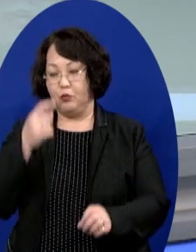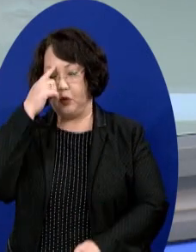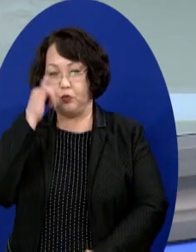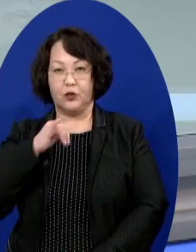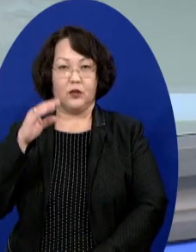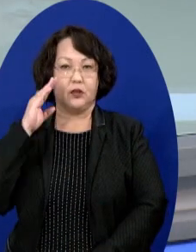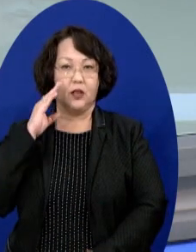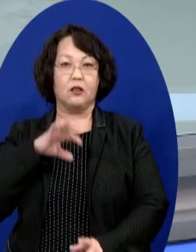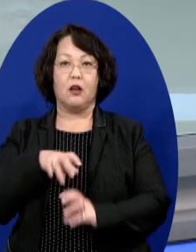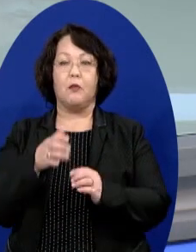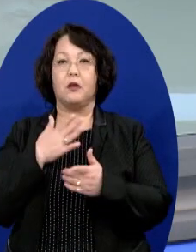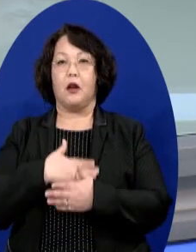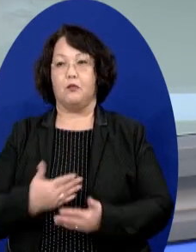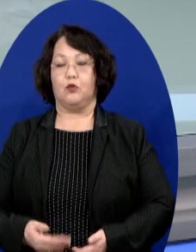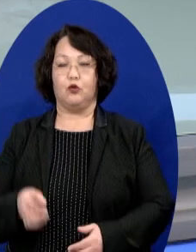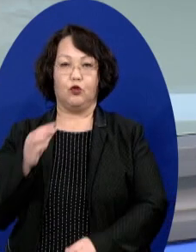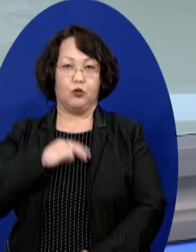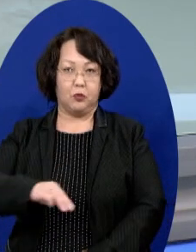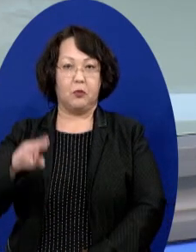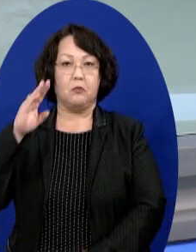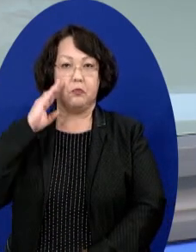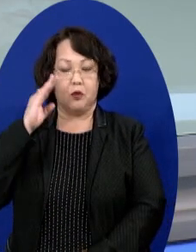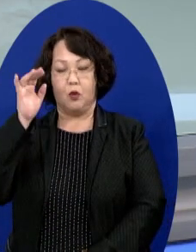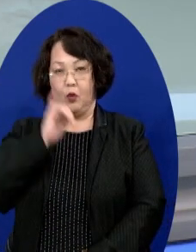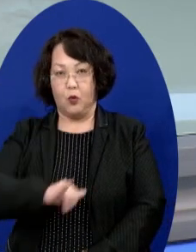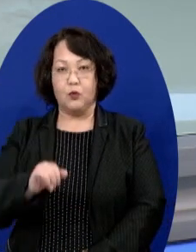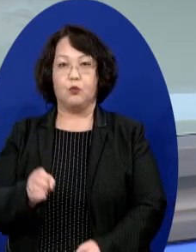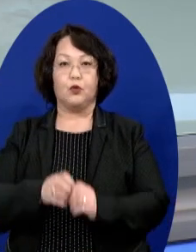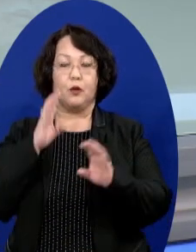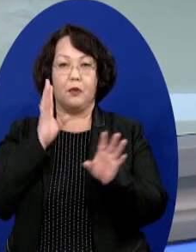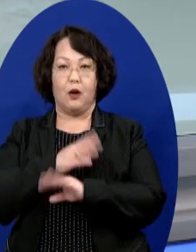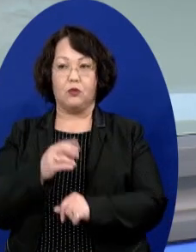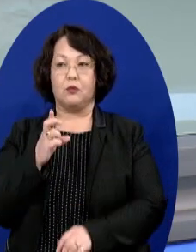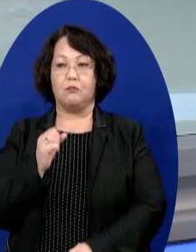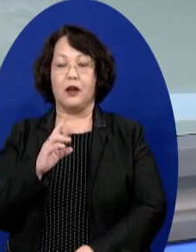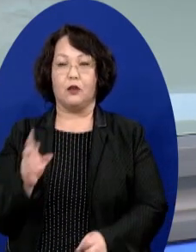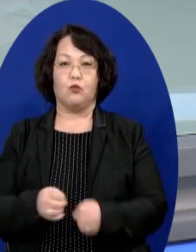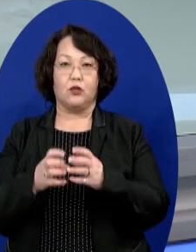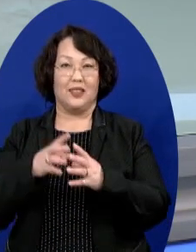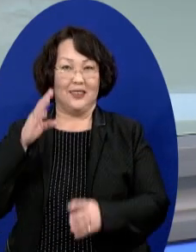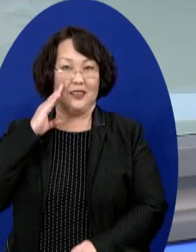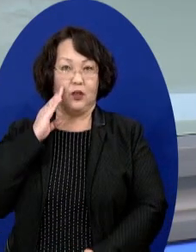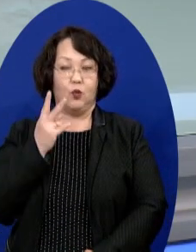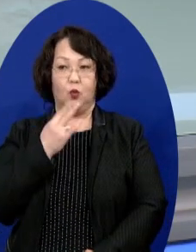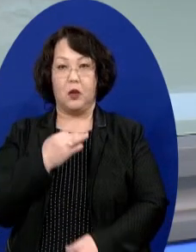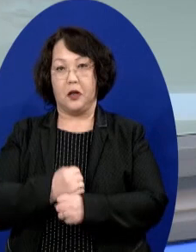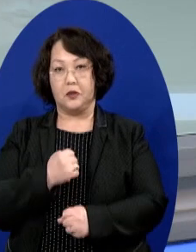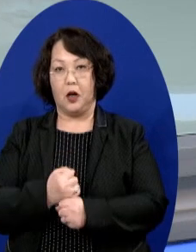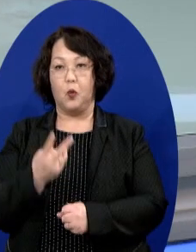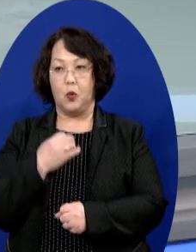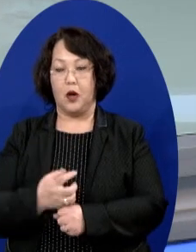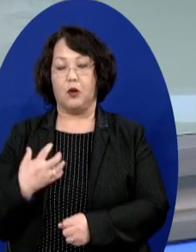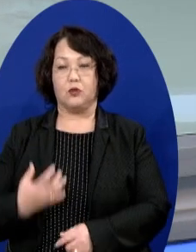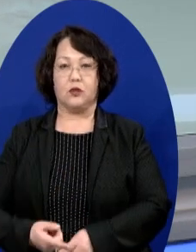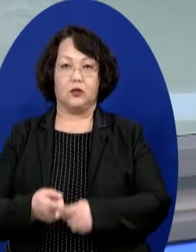инхийг сахиулах үйлсийн цэнхэр дуулагт нь дайчид. Эх орныхон бүтээн байгуулалтын баялаг бүтээгч цэрэг болон үйл хэрэг үүрэг оролцоон өргөжин